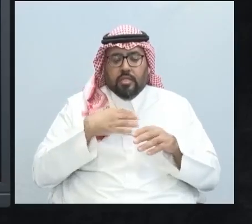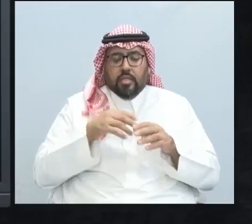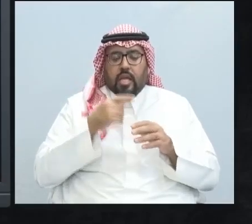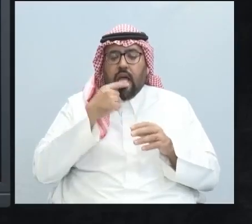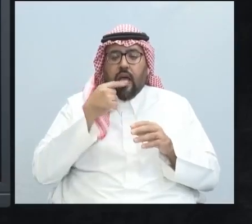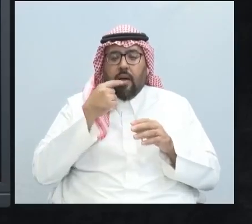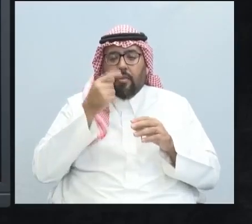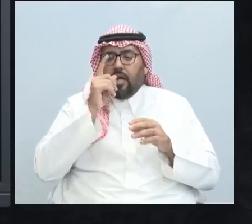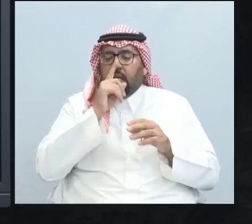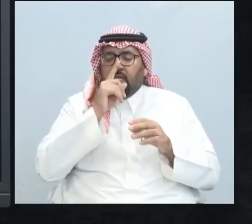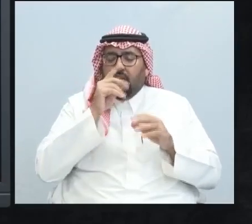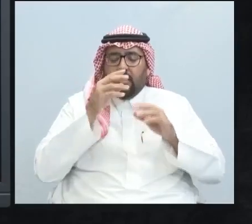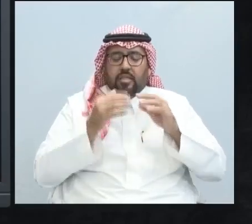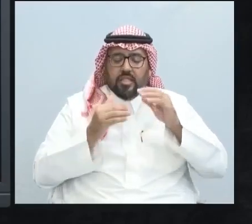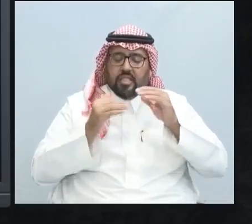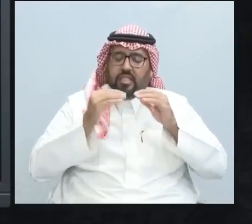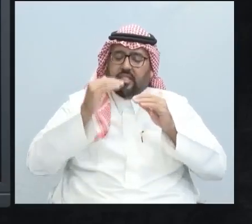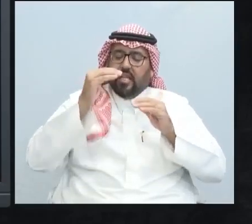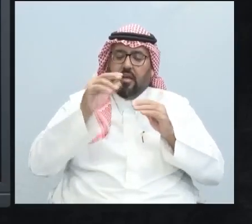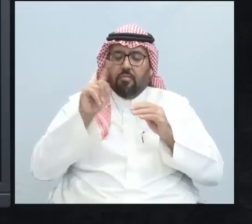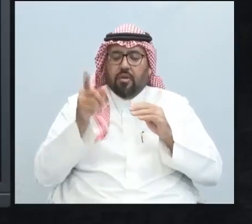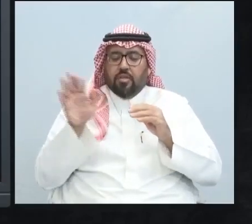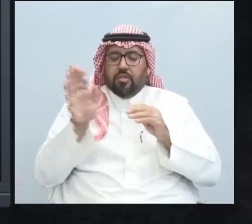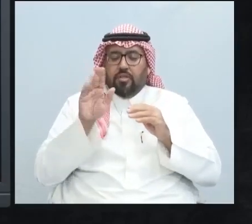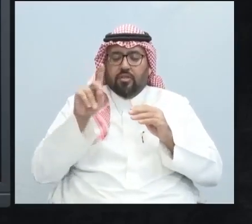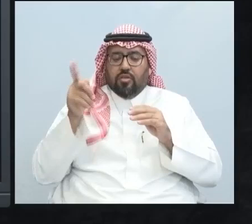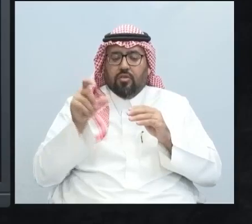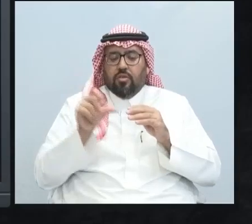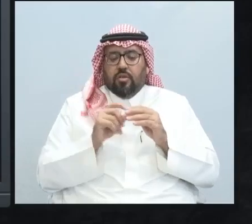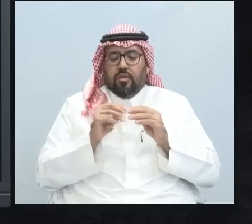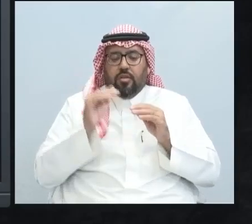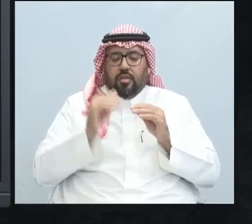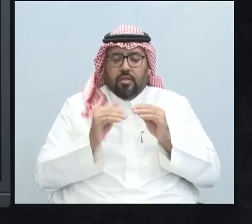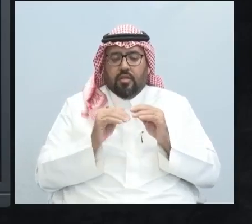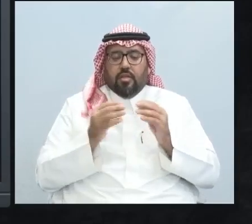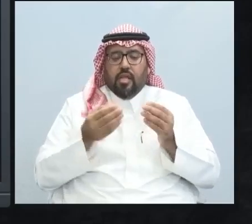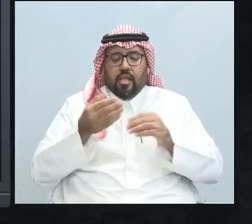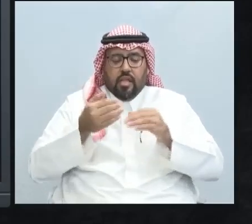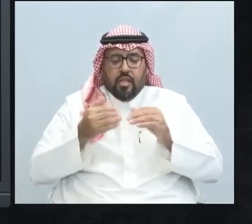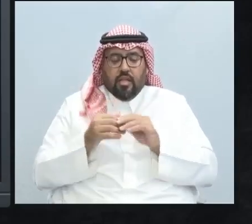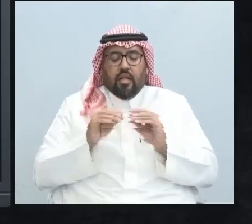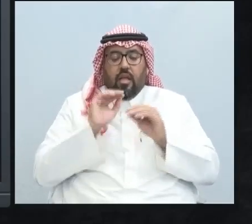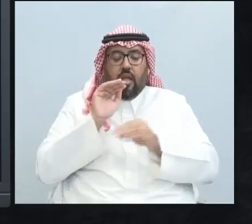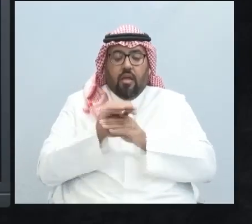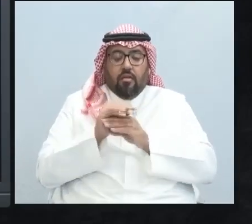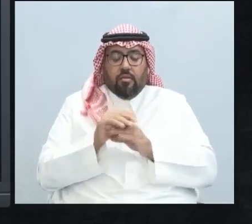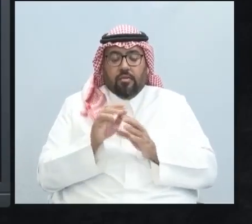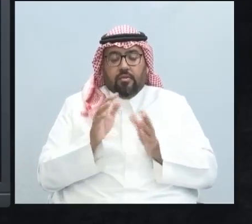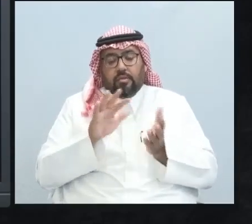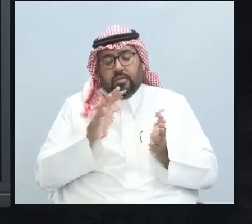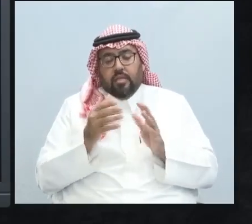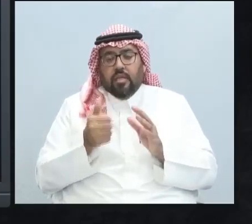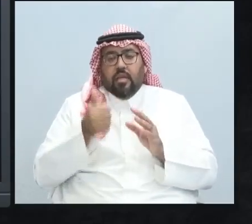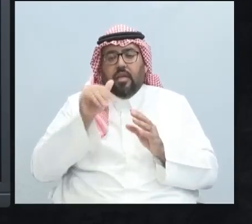هنالك ام معاكس ارتفعت نسبه البروجسترون وبدا هذا الاستروجين بالتراجع وذكرنا انه عندما يتم